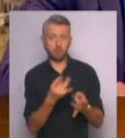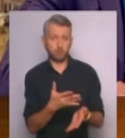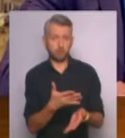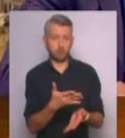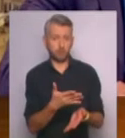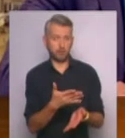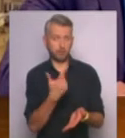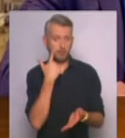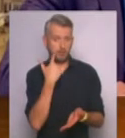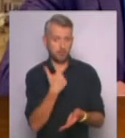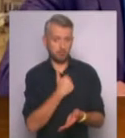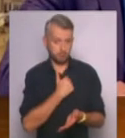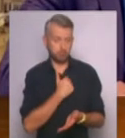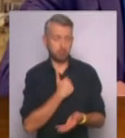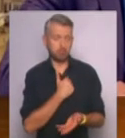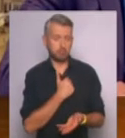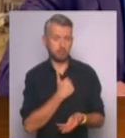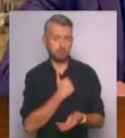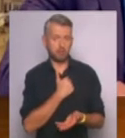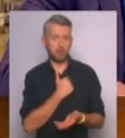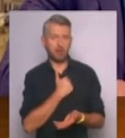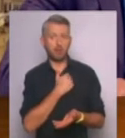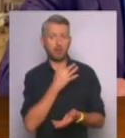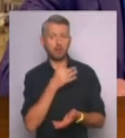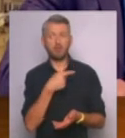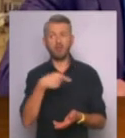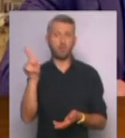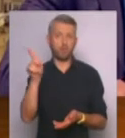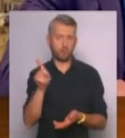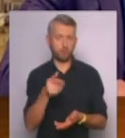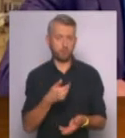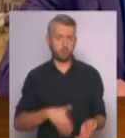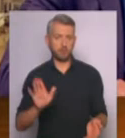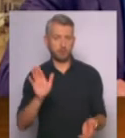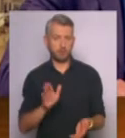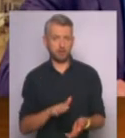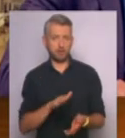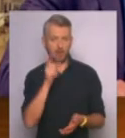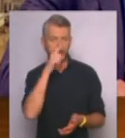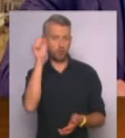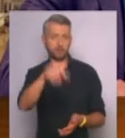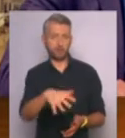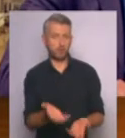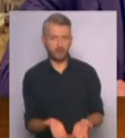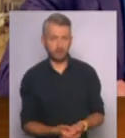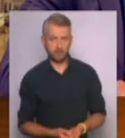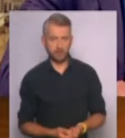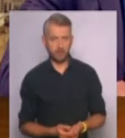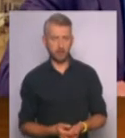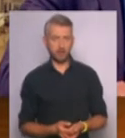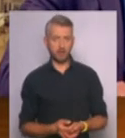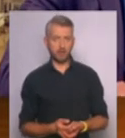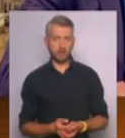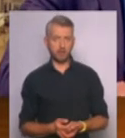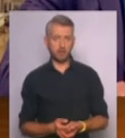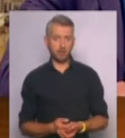сказав дебелу. І сказав, іди отсюди, бо розумію голову, кинув ящик. От, просьба така, щоб до